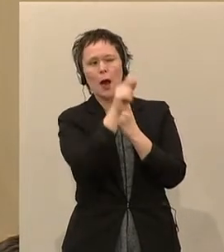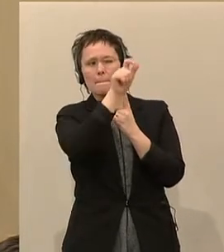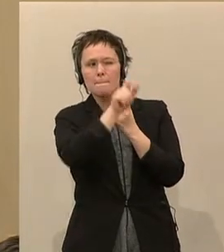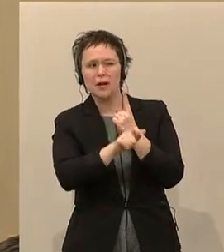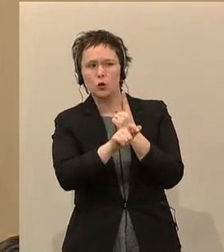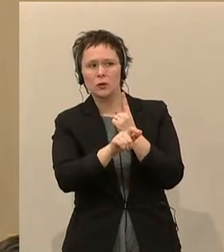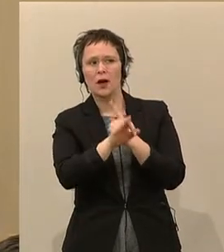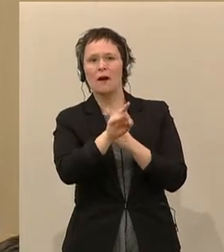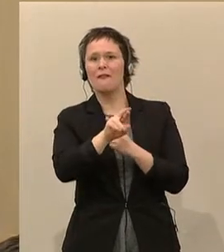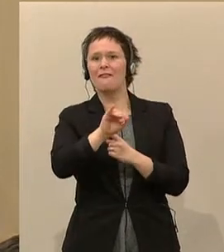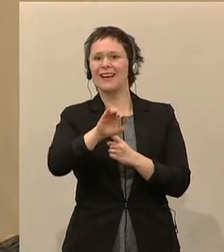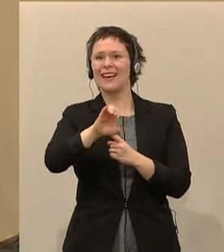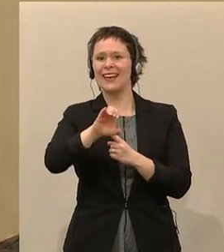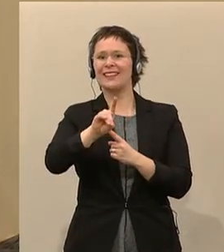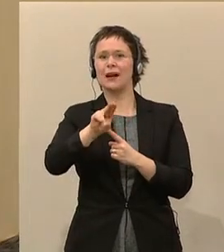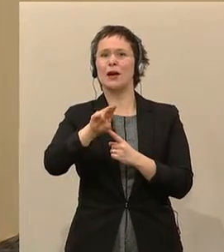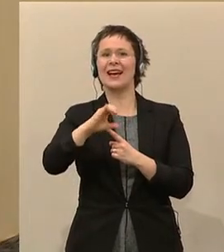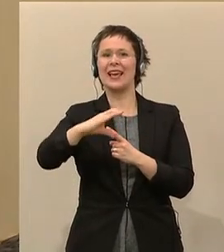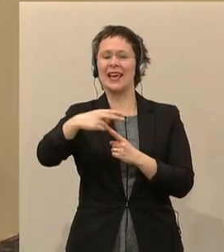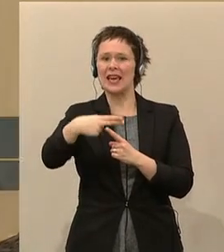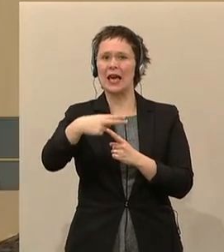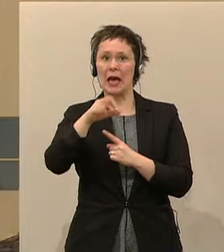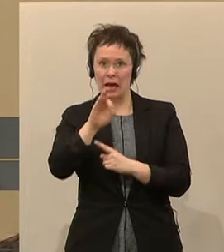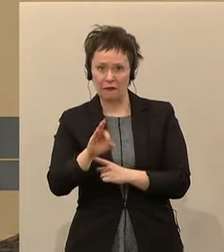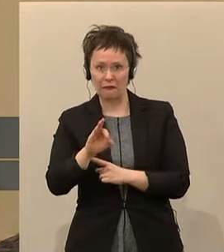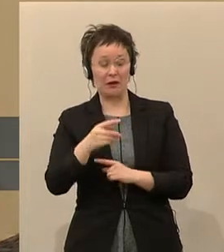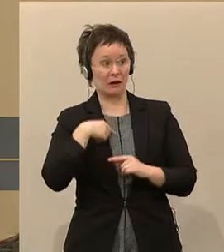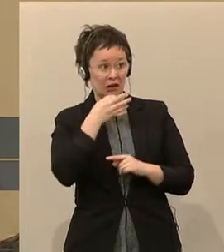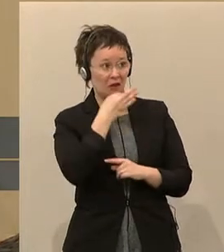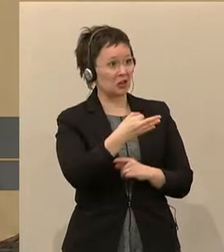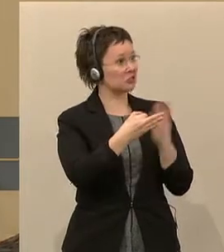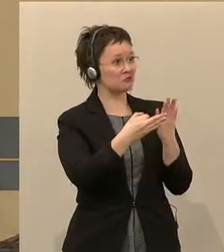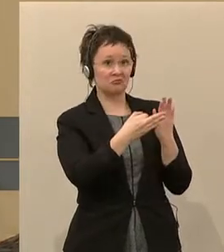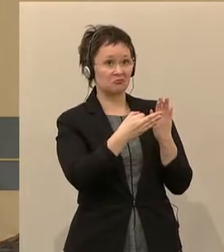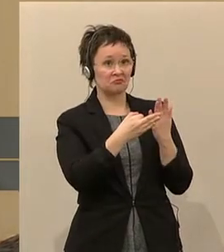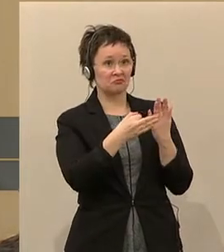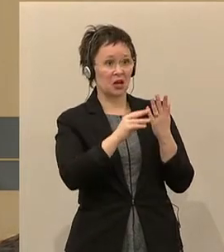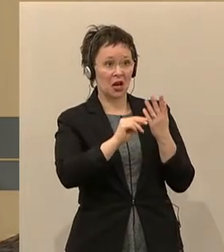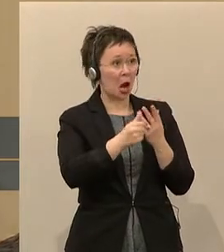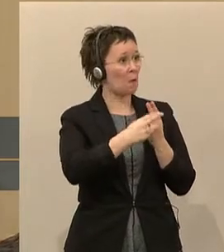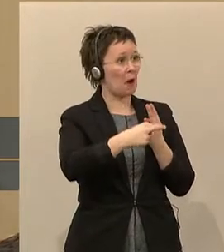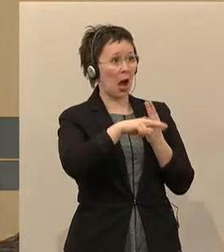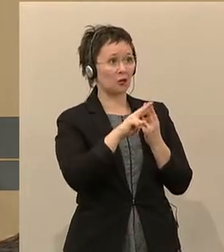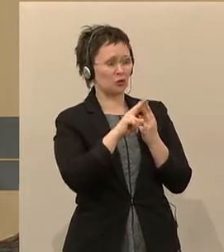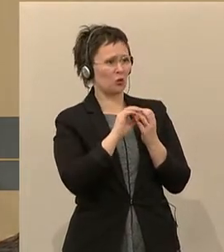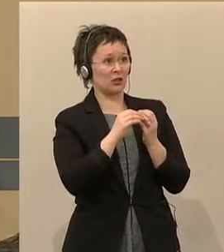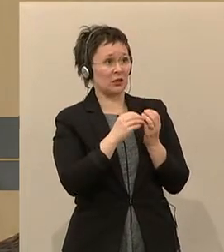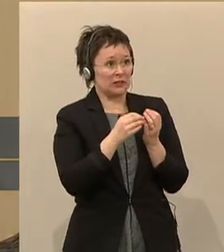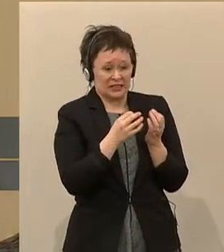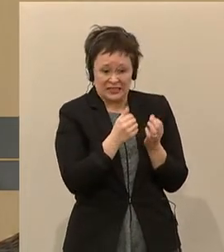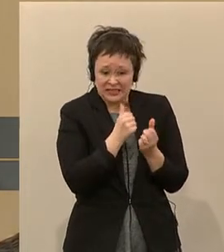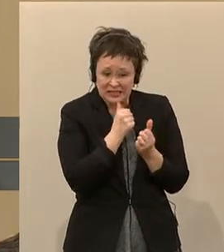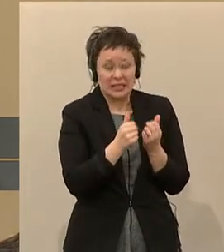nicht ausreichend oder genügend ausgefallen. Die Fragen wurden kaum bis gar nicht beantwortet. Herr Friedrich F. ist im